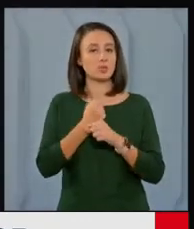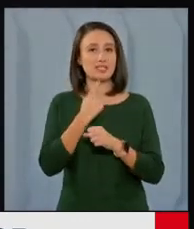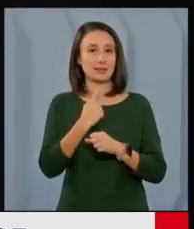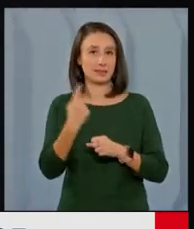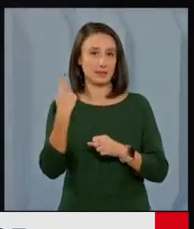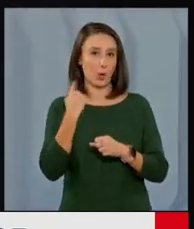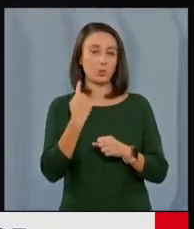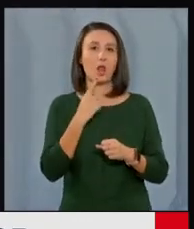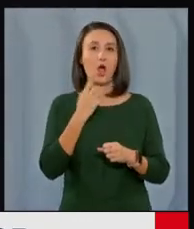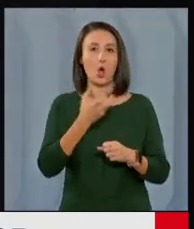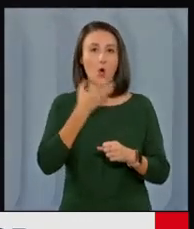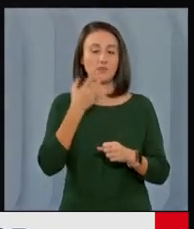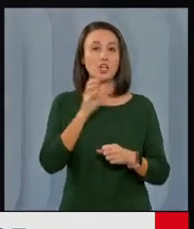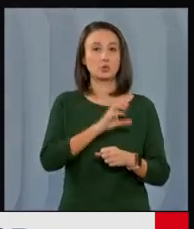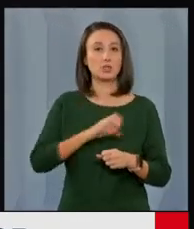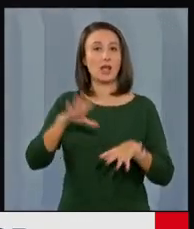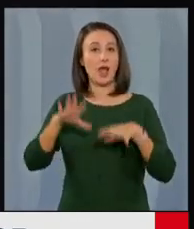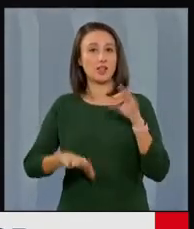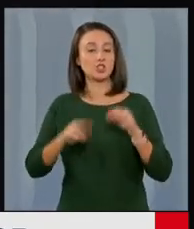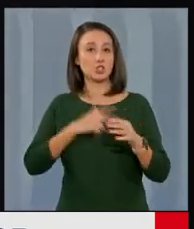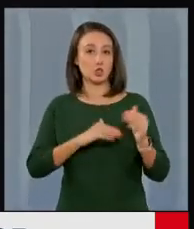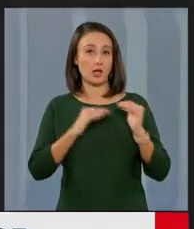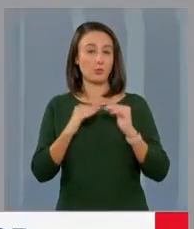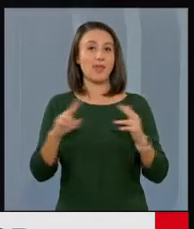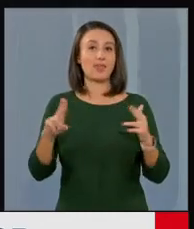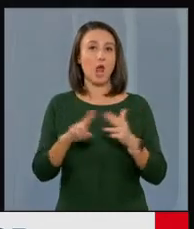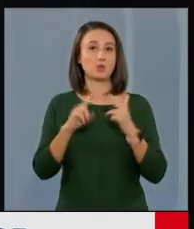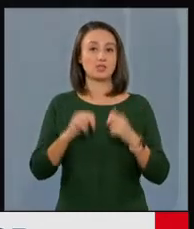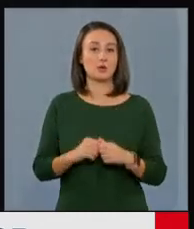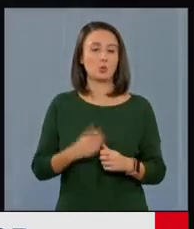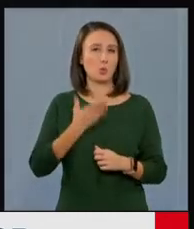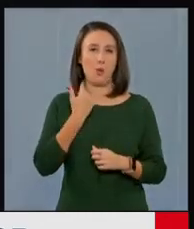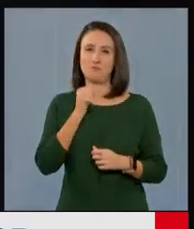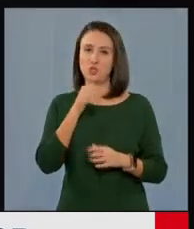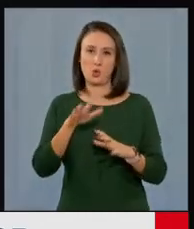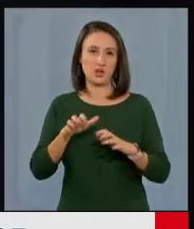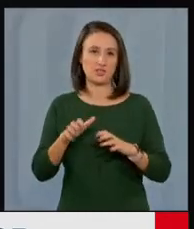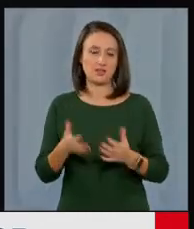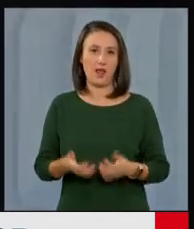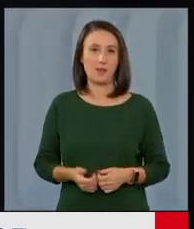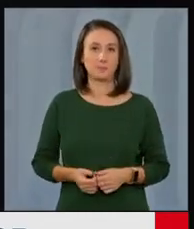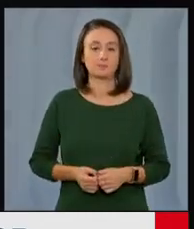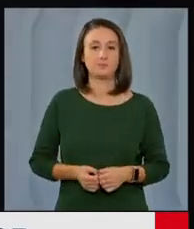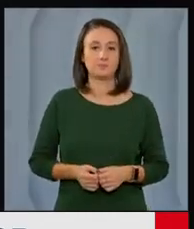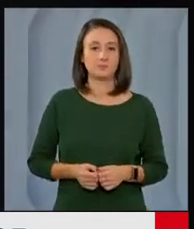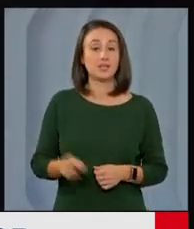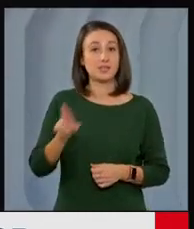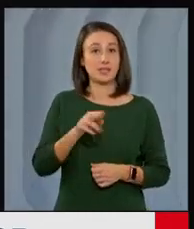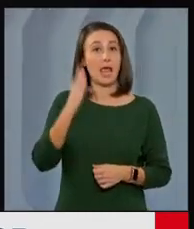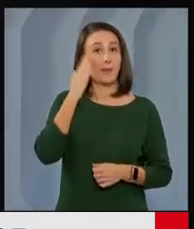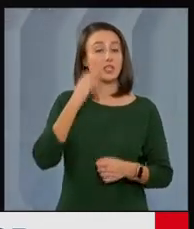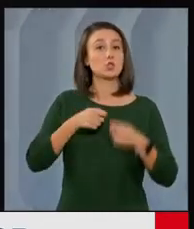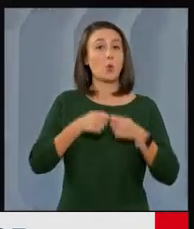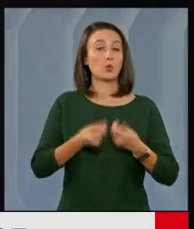săptămâna trecută la conferința județeană de alegere a PSD Ialomița. Nu am nicio reținere să-i reamintesc